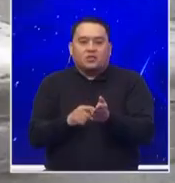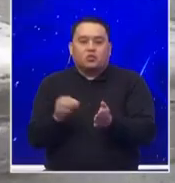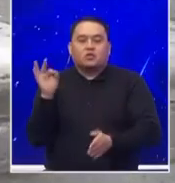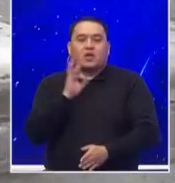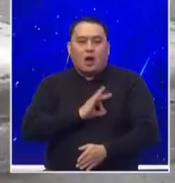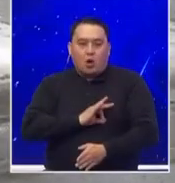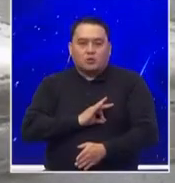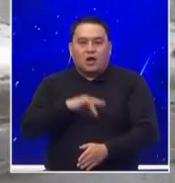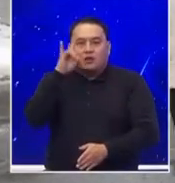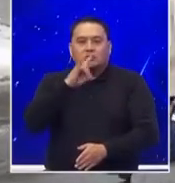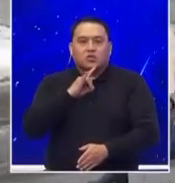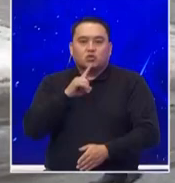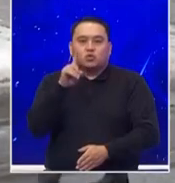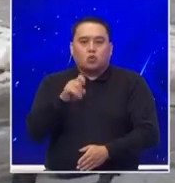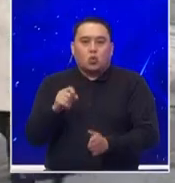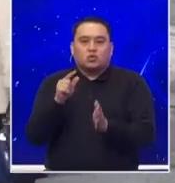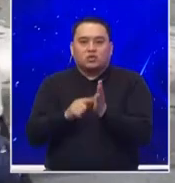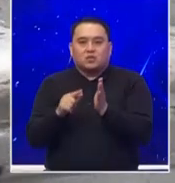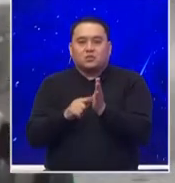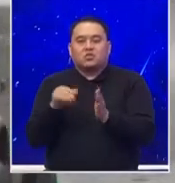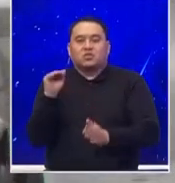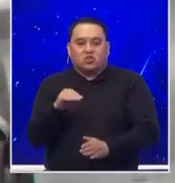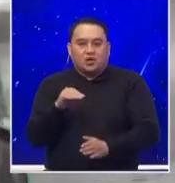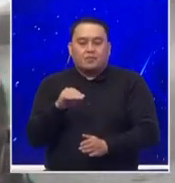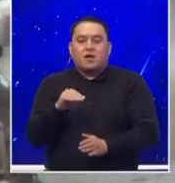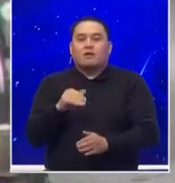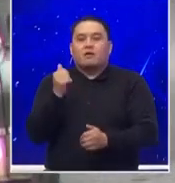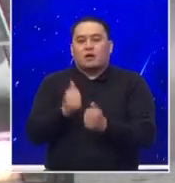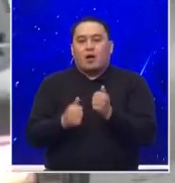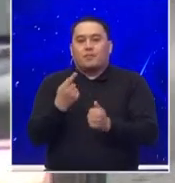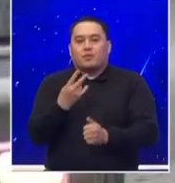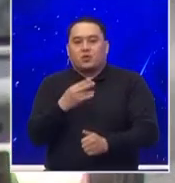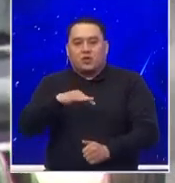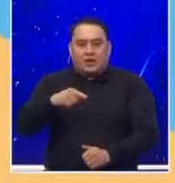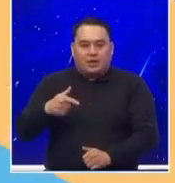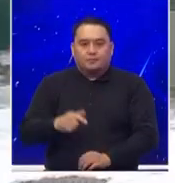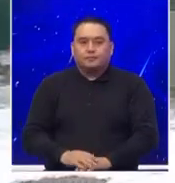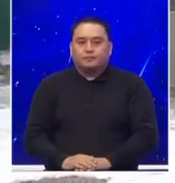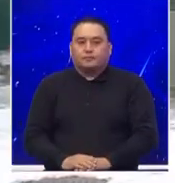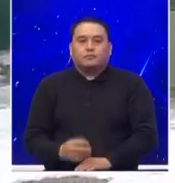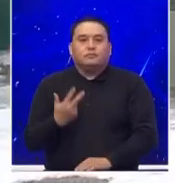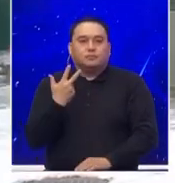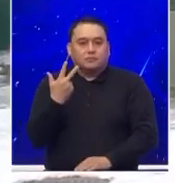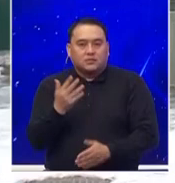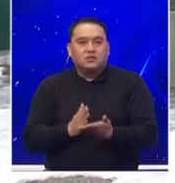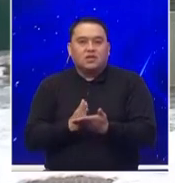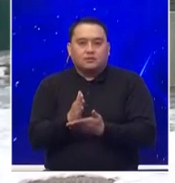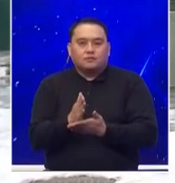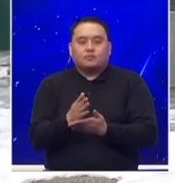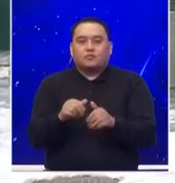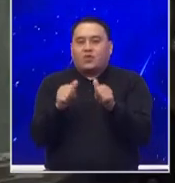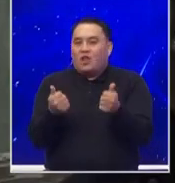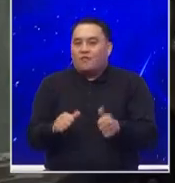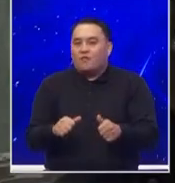дохода. Таких казахстанцев около 170 тысяч. В среднем на каждого по 500 000 тенге. К третьей категории относятся граждане,